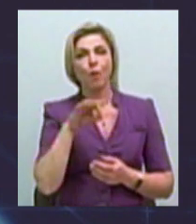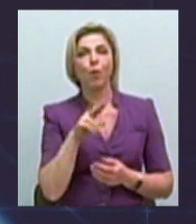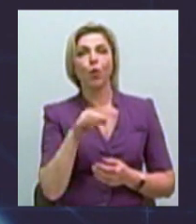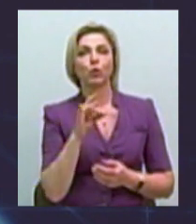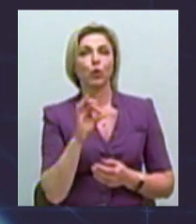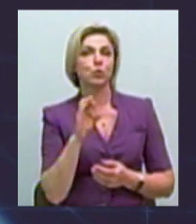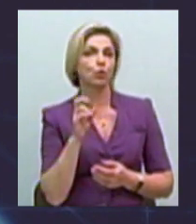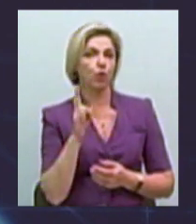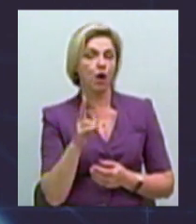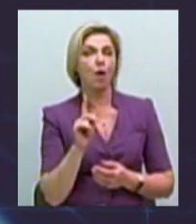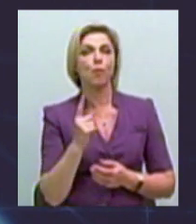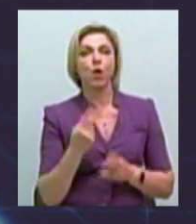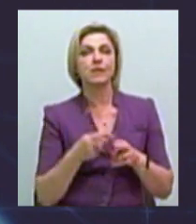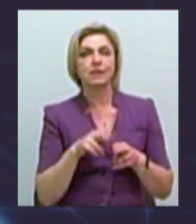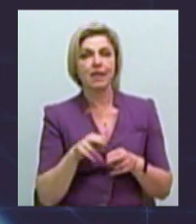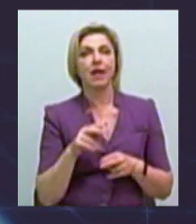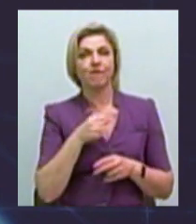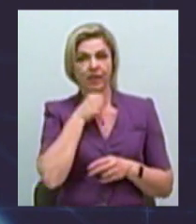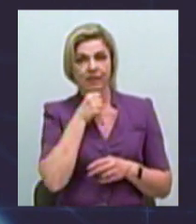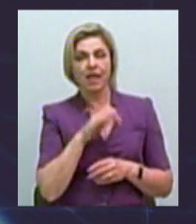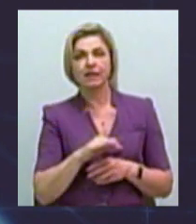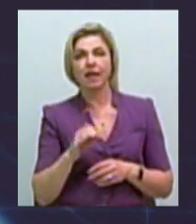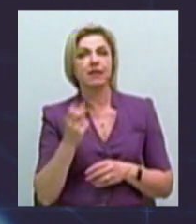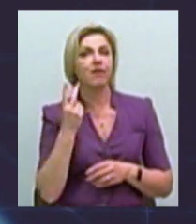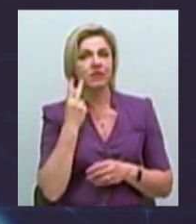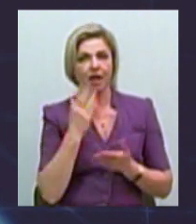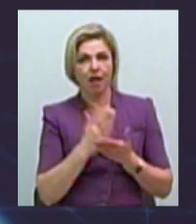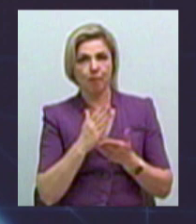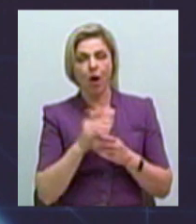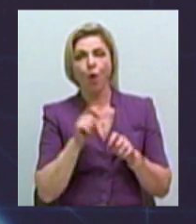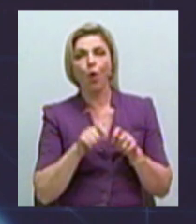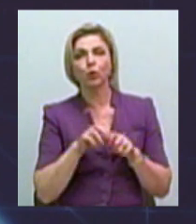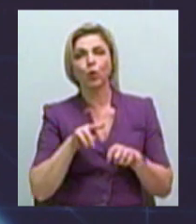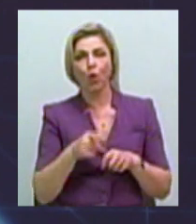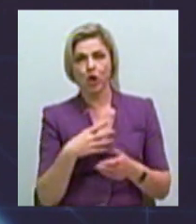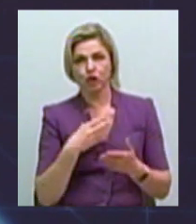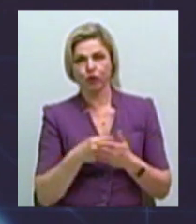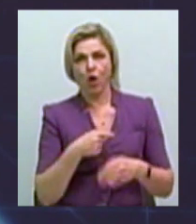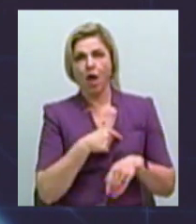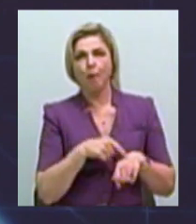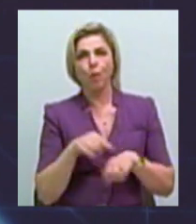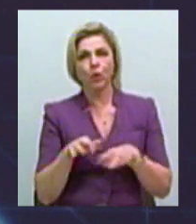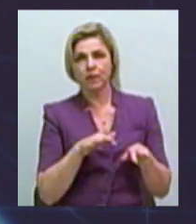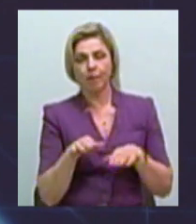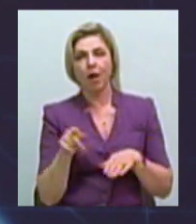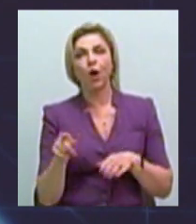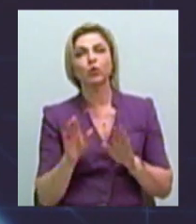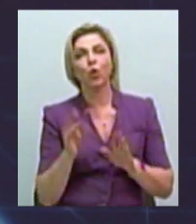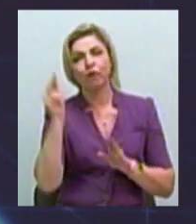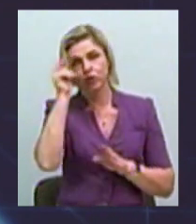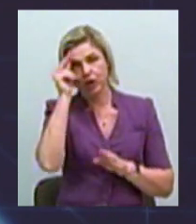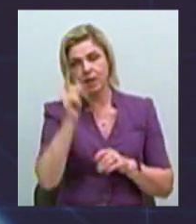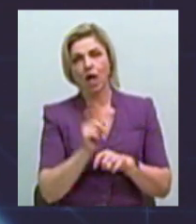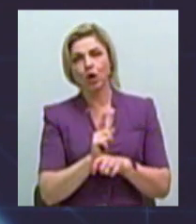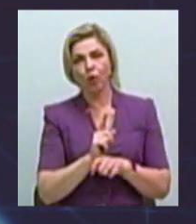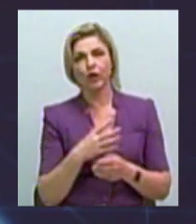у даному віці дитина не завжди має контроль над своїми емоціями. Вона тільки вчиться регулювати свою емоційну